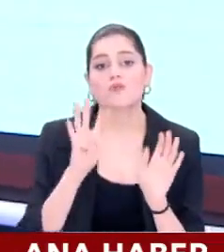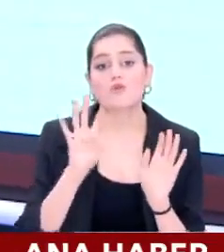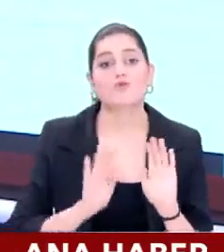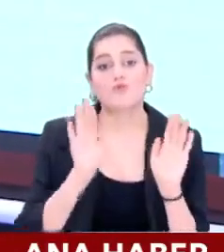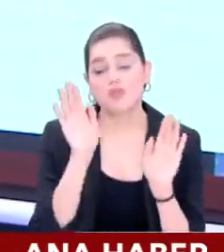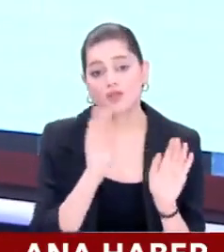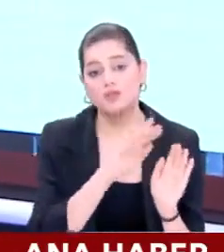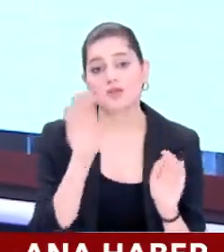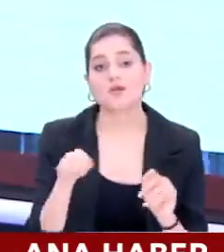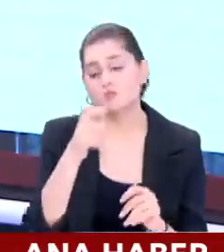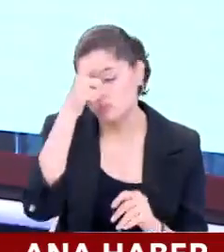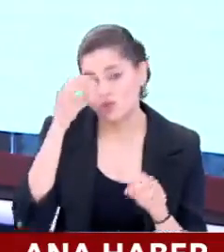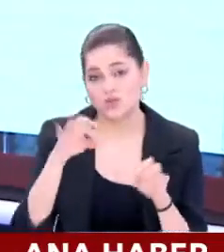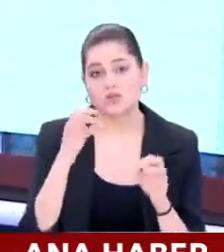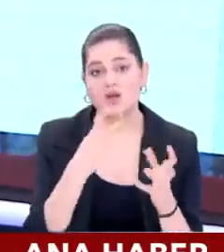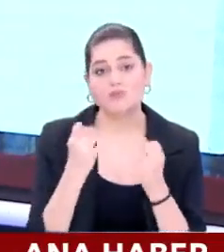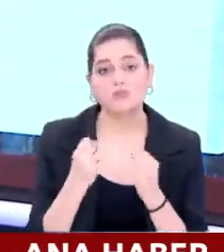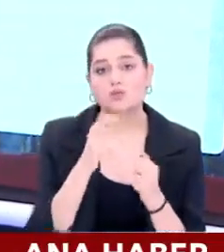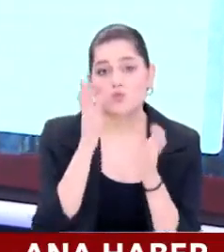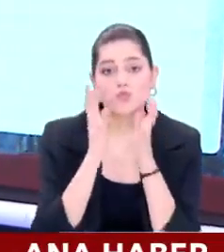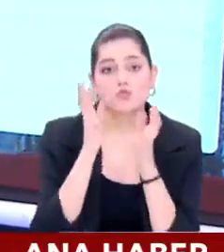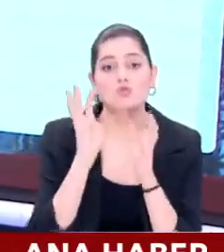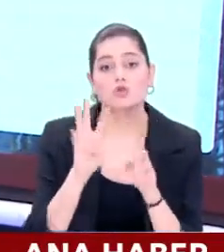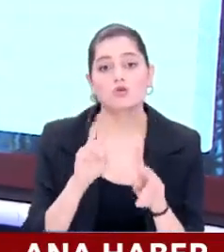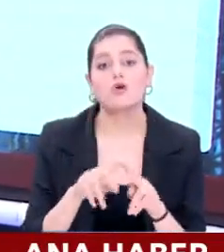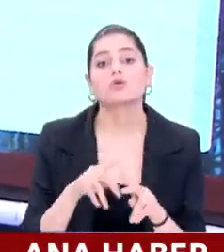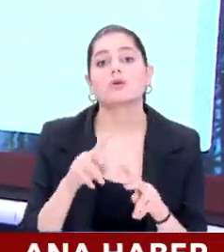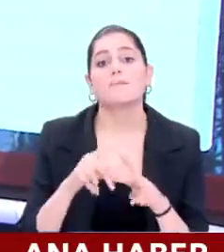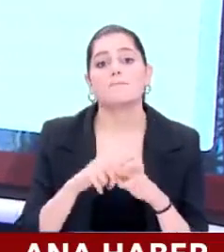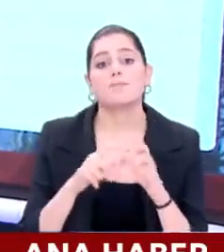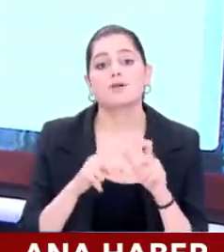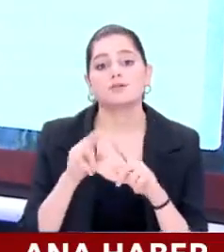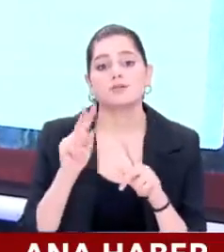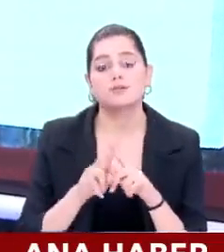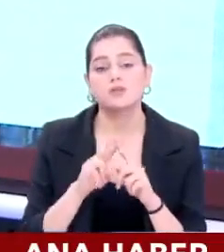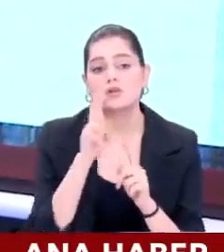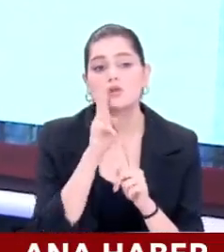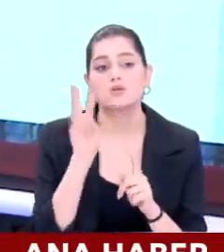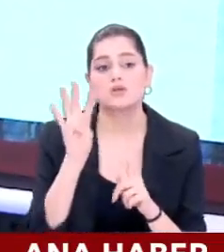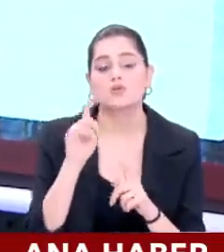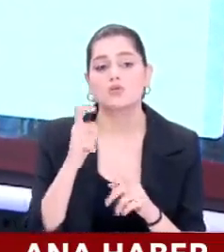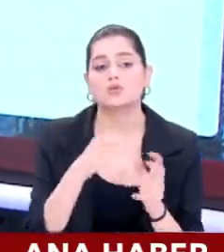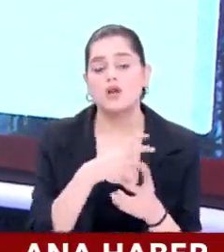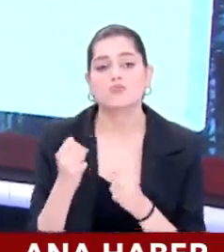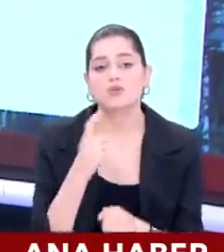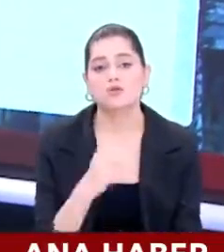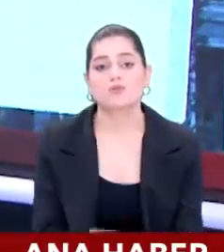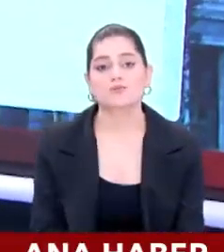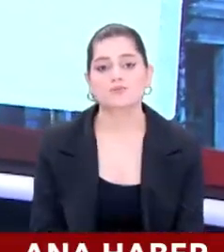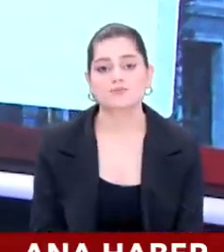Antalya'dan 1.245 İstanbul'dan 934 Mersin'den 249 daire almışlar Şimdi gelelim